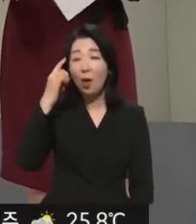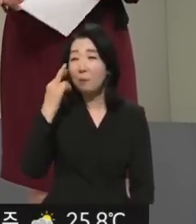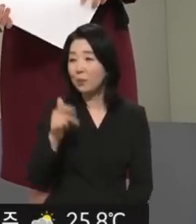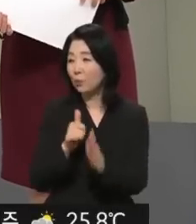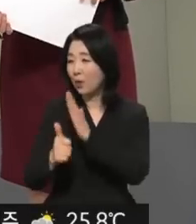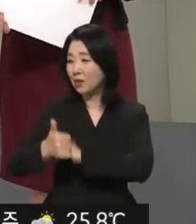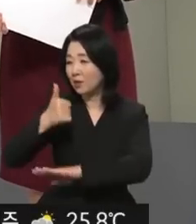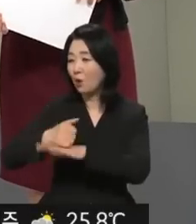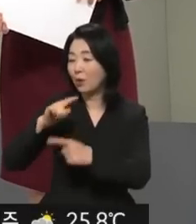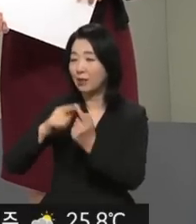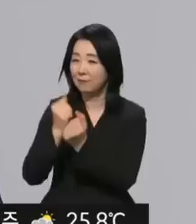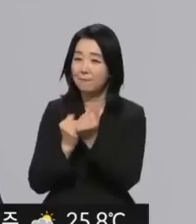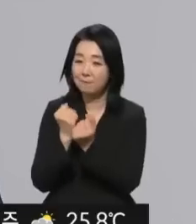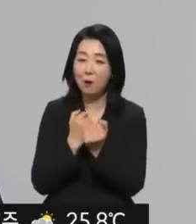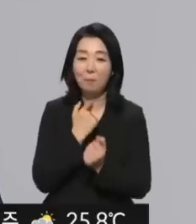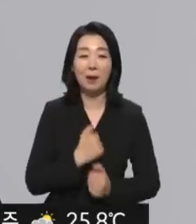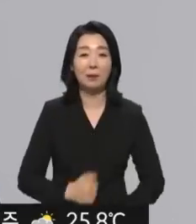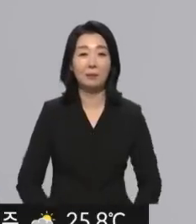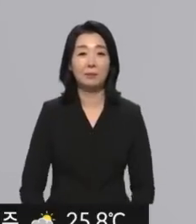꽉꽉 채웠습니다.